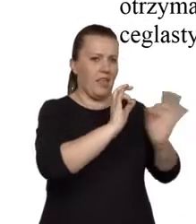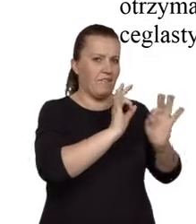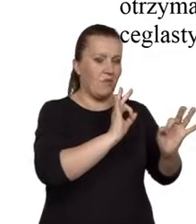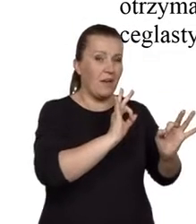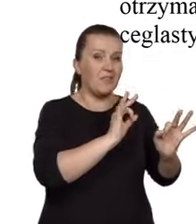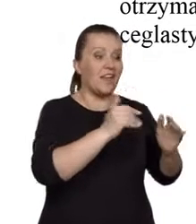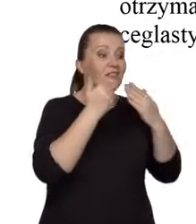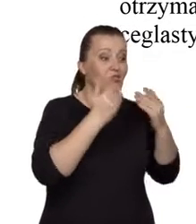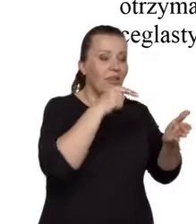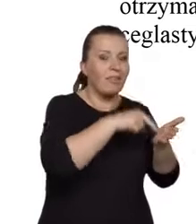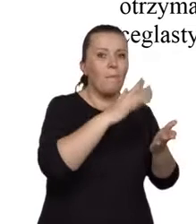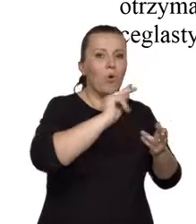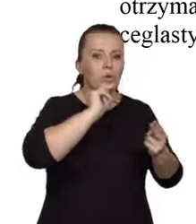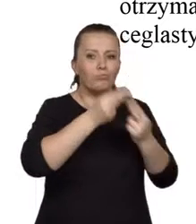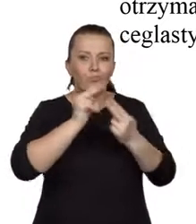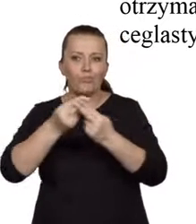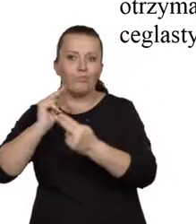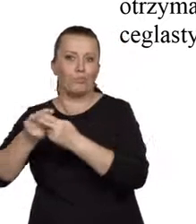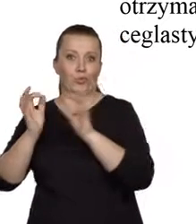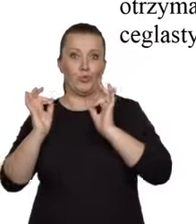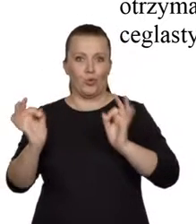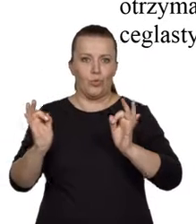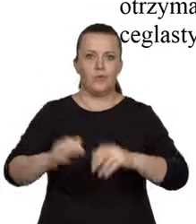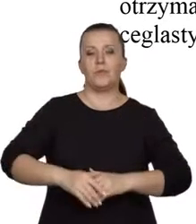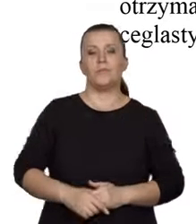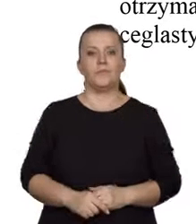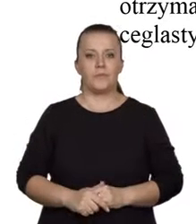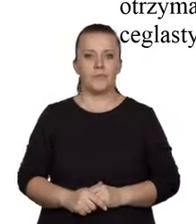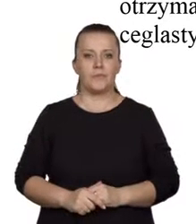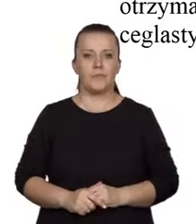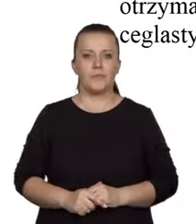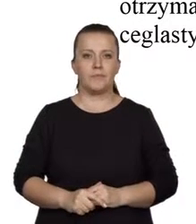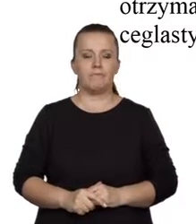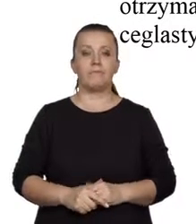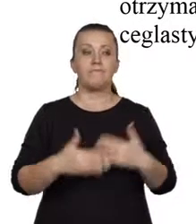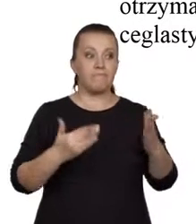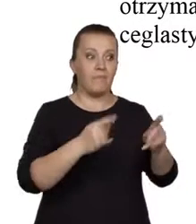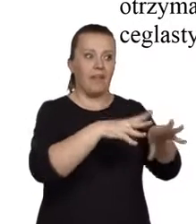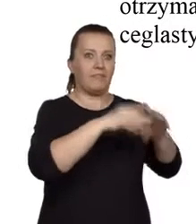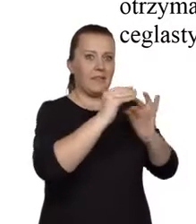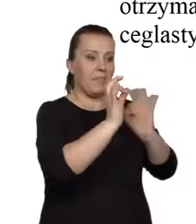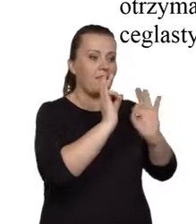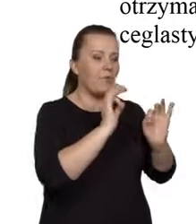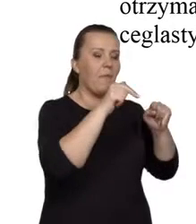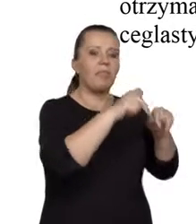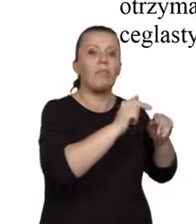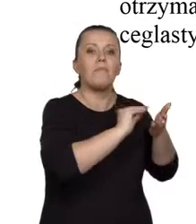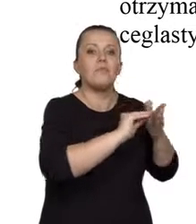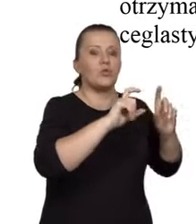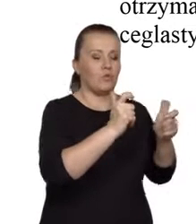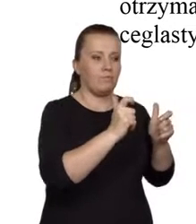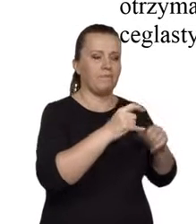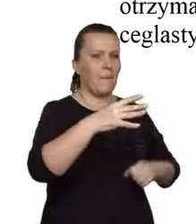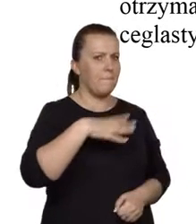prawidłowo udzielić odpowiedzi do poleceń, którymi będziemy się zajmować. Oto z informacji dowiadujemy się, że